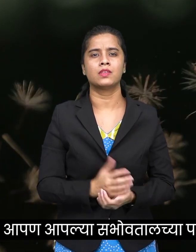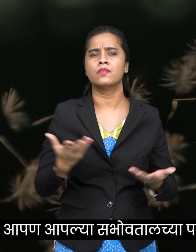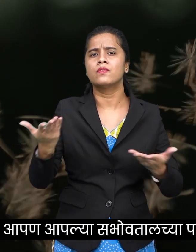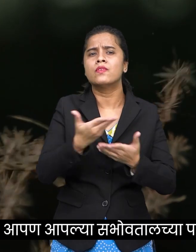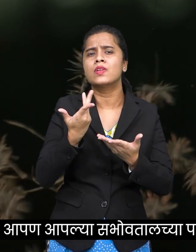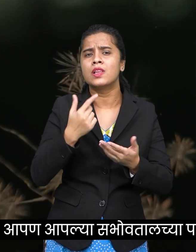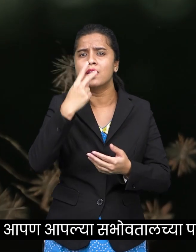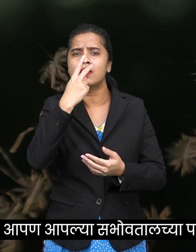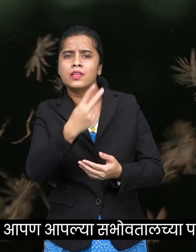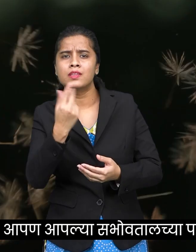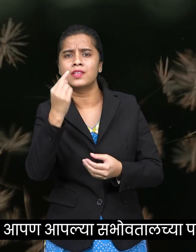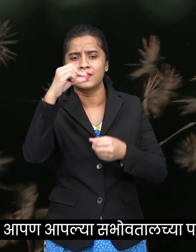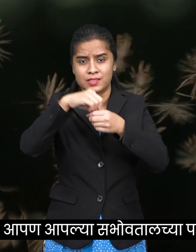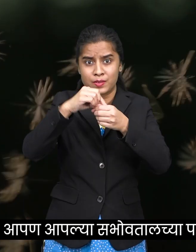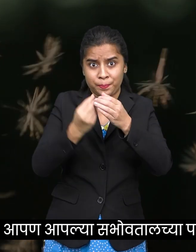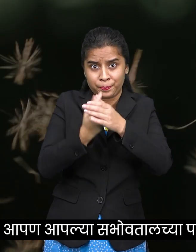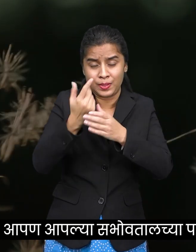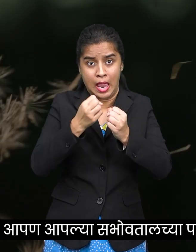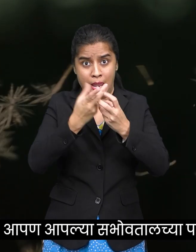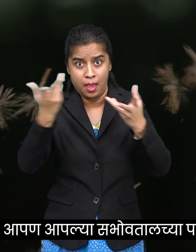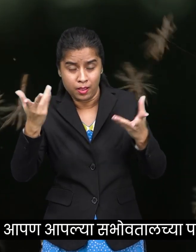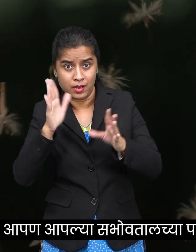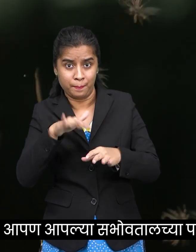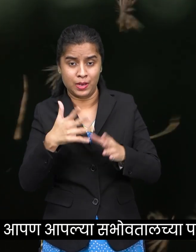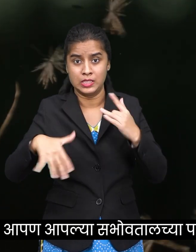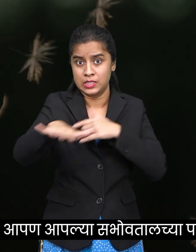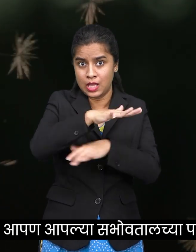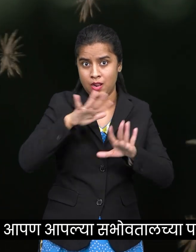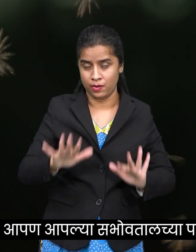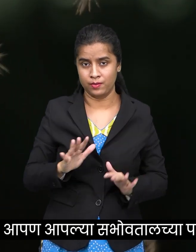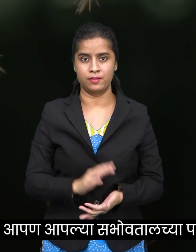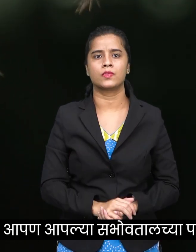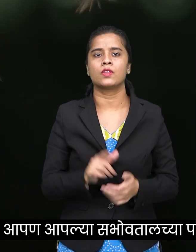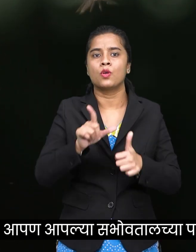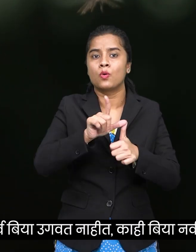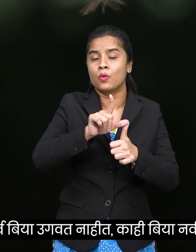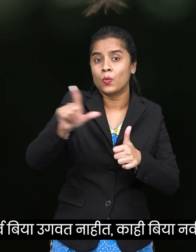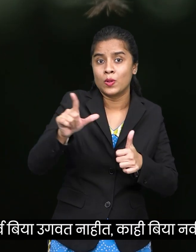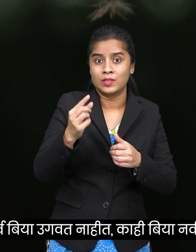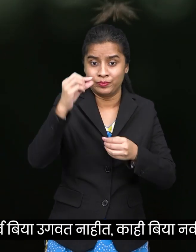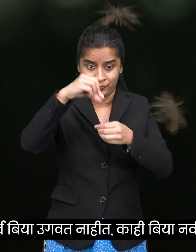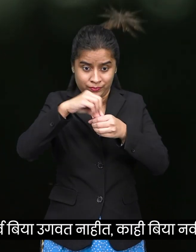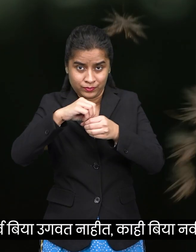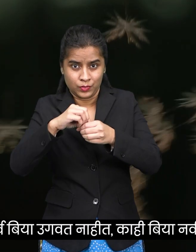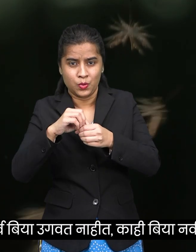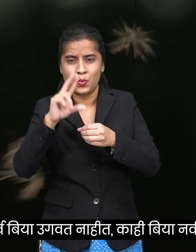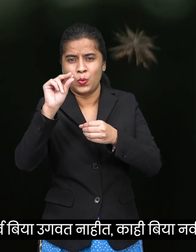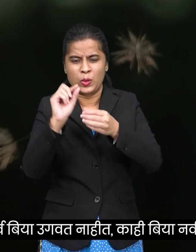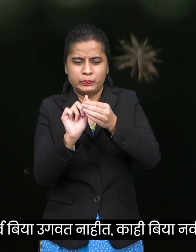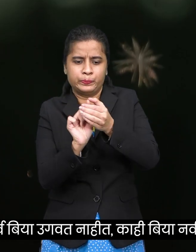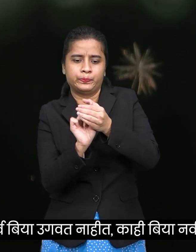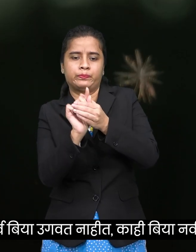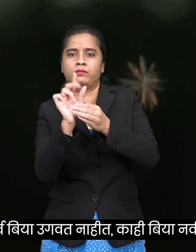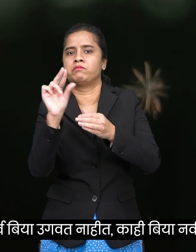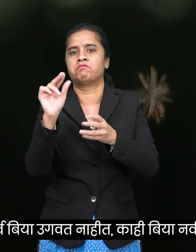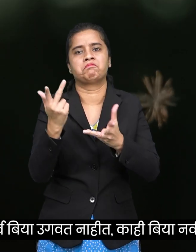कोणत्या फळांमध्ये मोठ्या प्रमाणात बिया असतात, कोणत्या फळांमध्ये एकच बी असते, सर्व बिया रोपात वाढवण्यासाठी